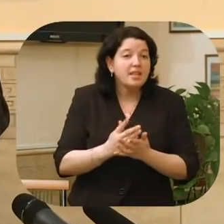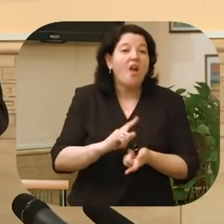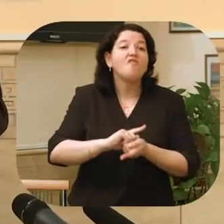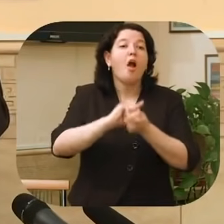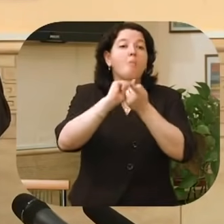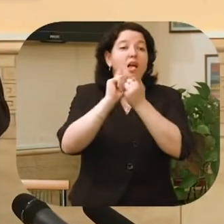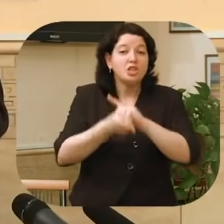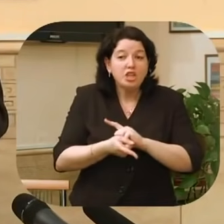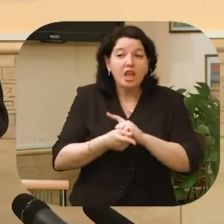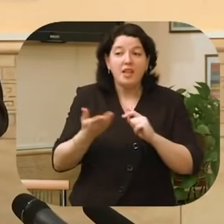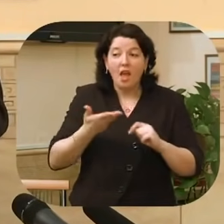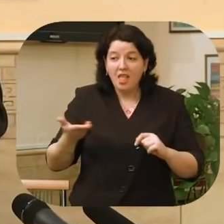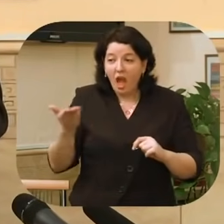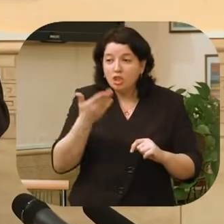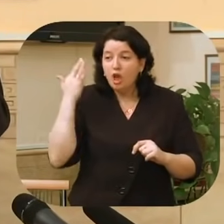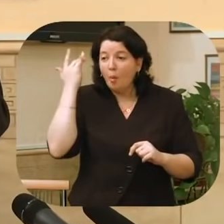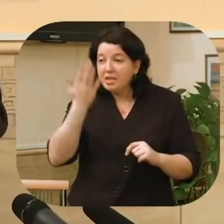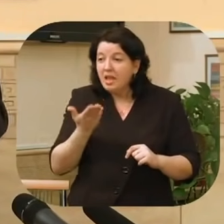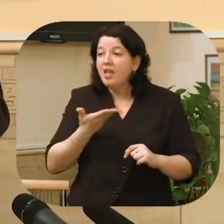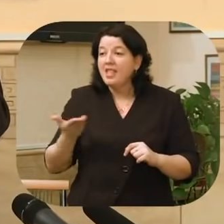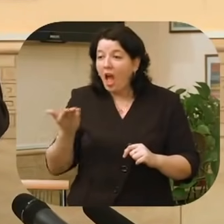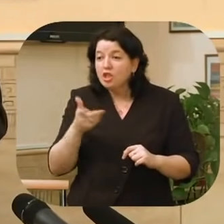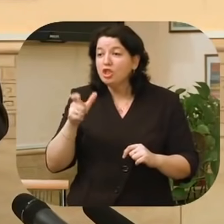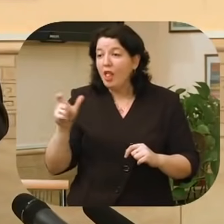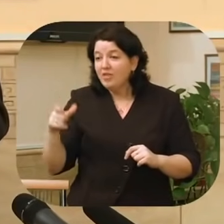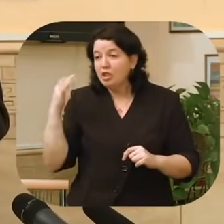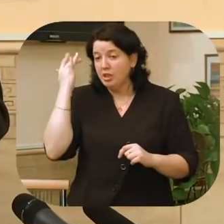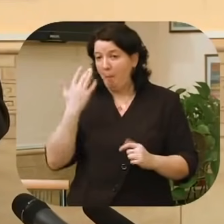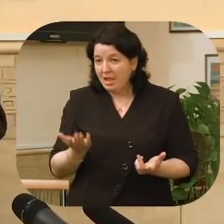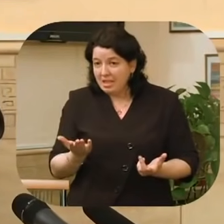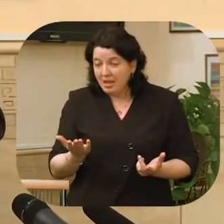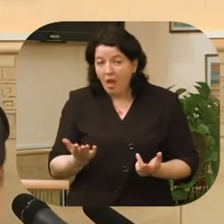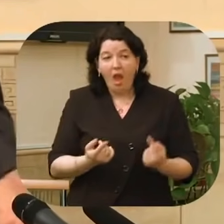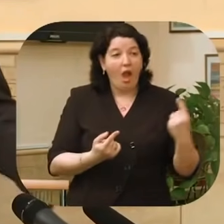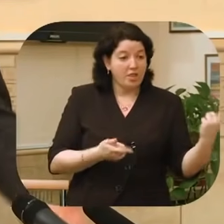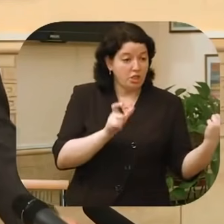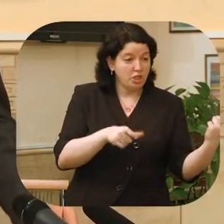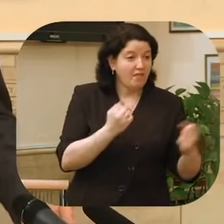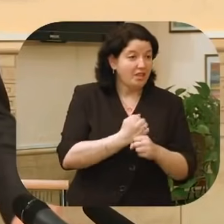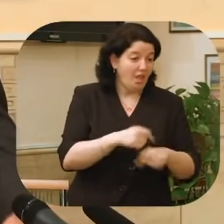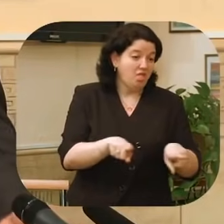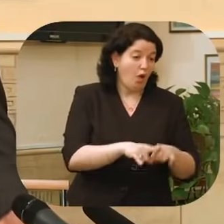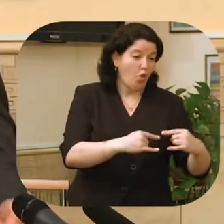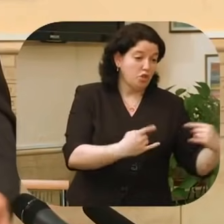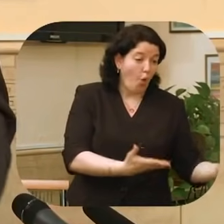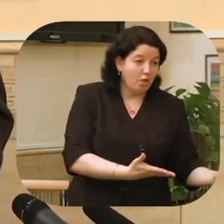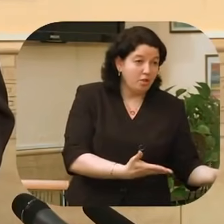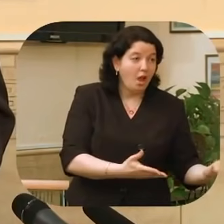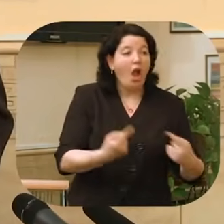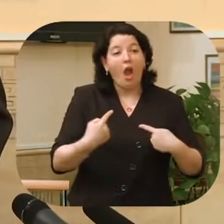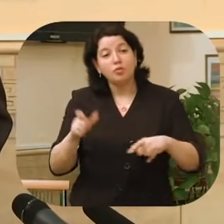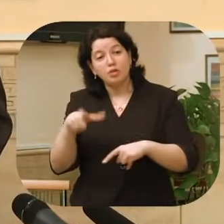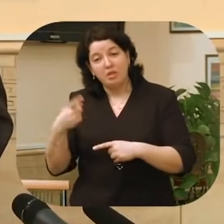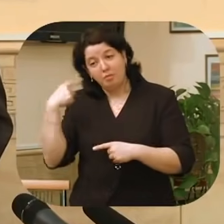воплощение наших мыслей, наших человеческих мыслей. Один сделал вот такой стол, а другой –